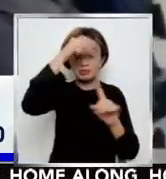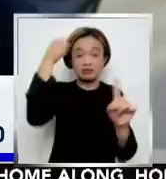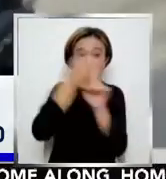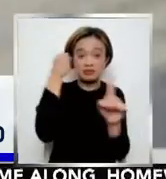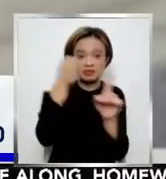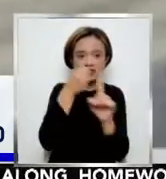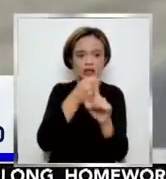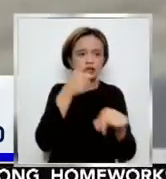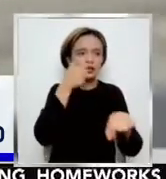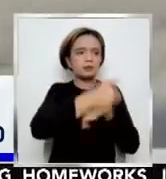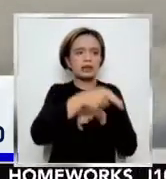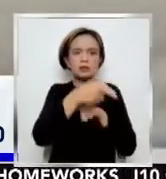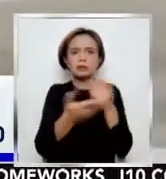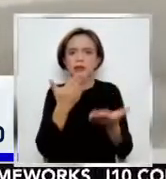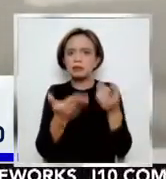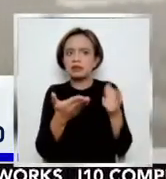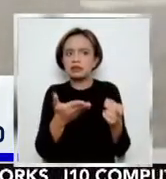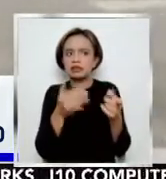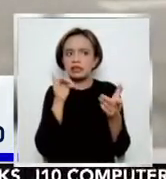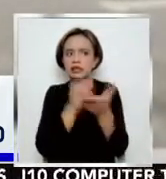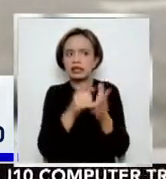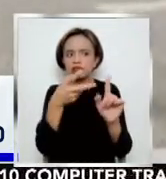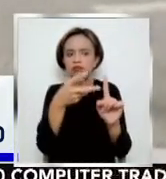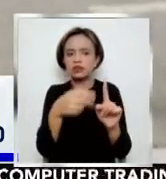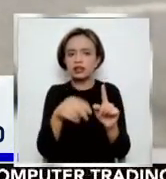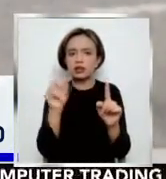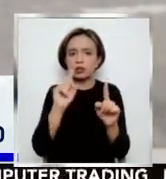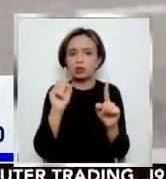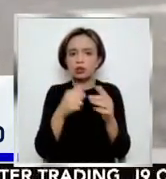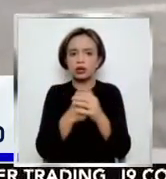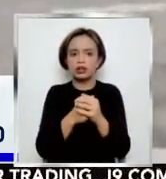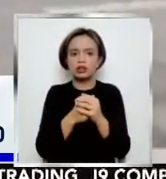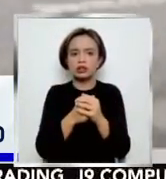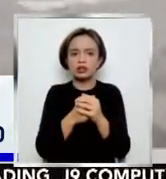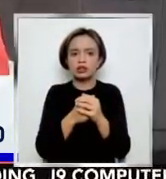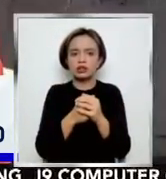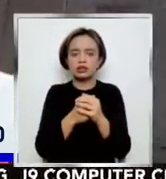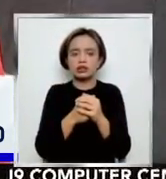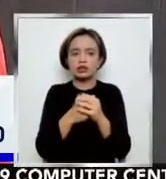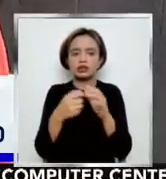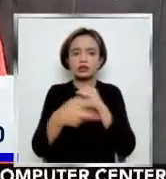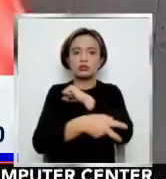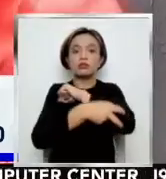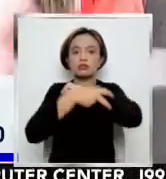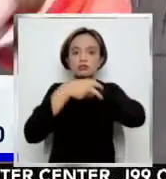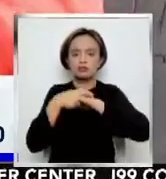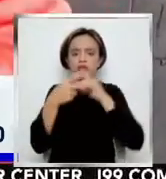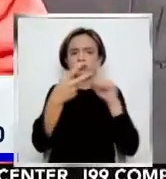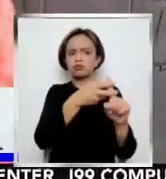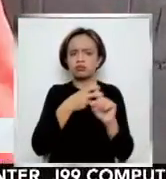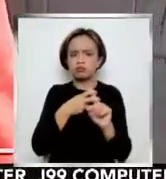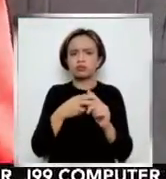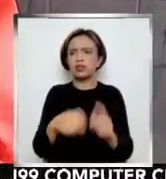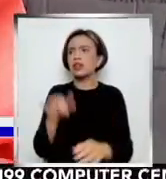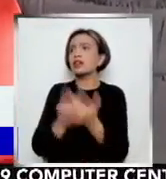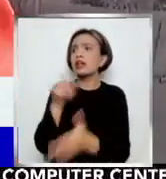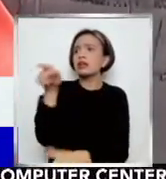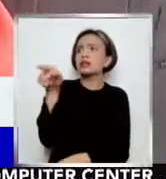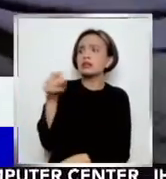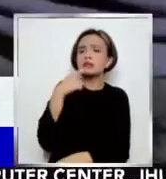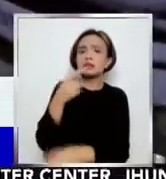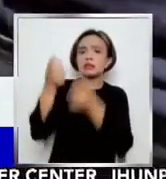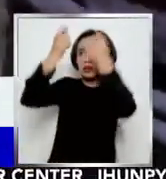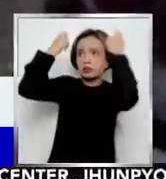isa sa mga nagtangka umunong dumukot sa grupong umuupak sa kanya. Ayan po yung ano, yun po yung nagsako sa akin tsaka